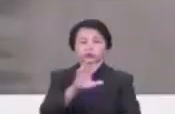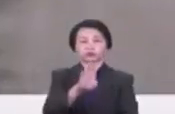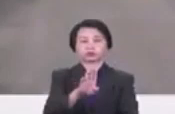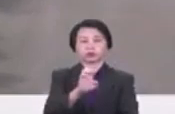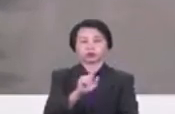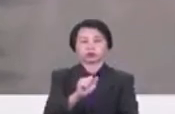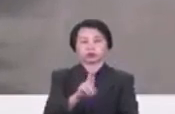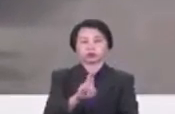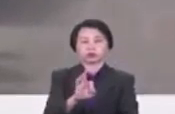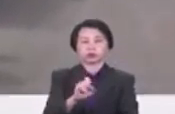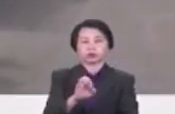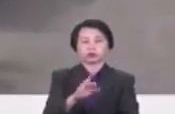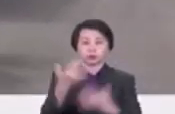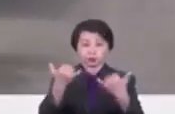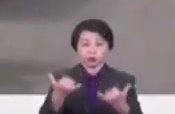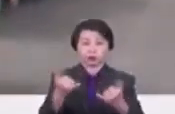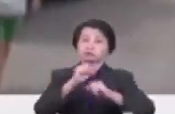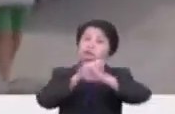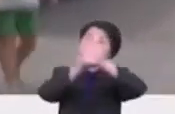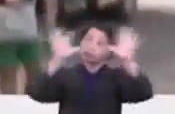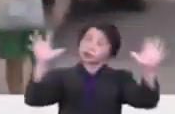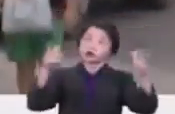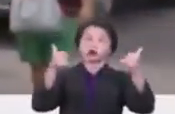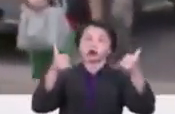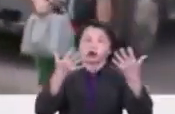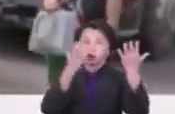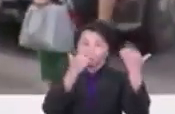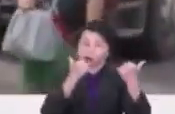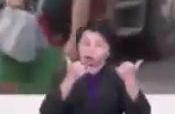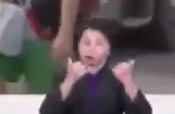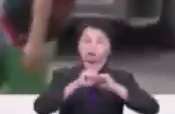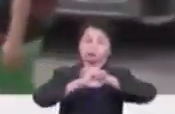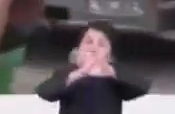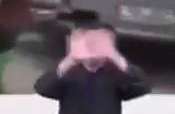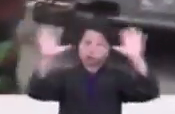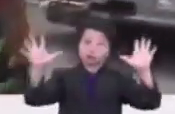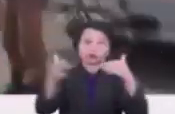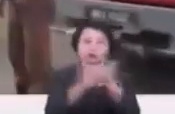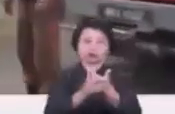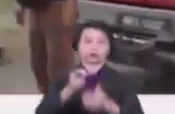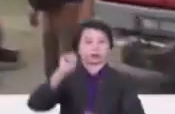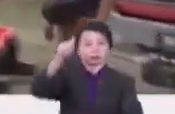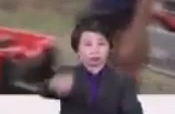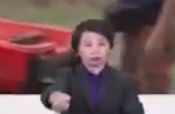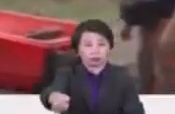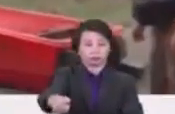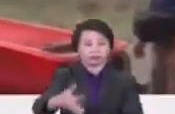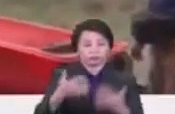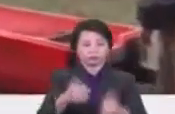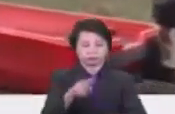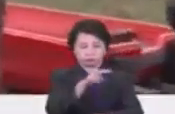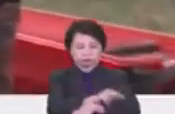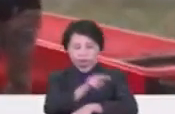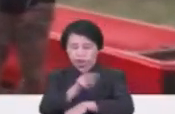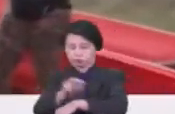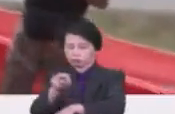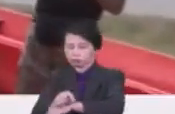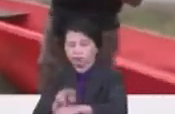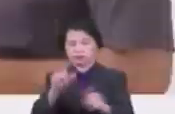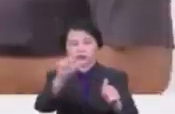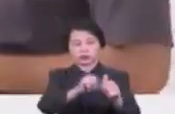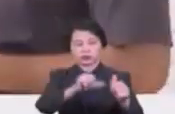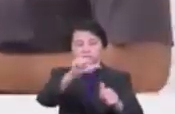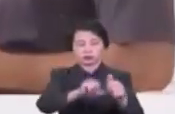ni cerah dan kita harapkan cuaca ini berterusanlah sehingga ke hari esok. Kita sedang memantau perkembangan banjir di setiap